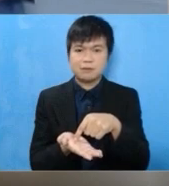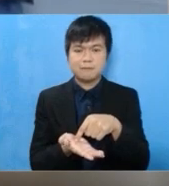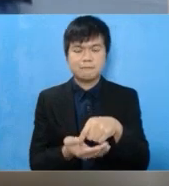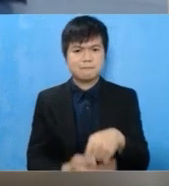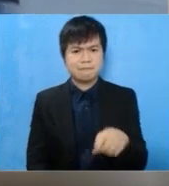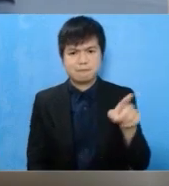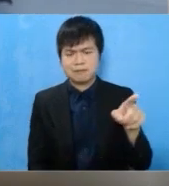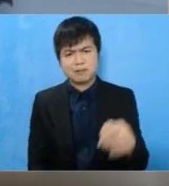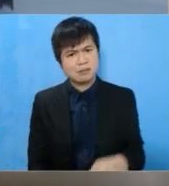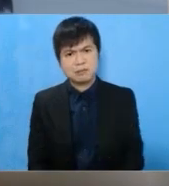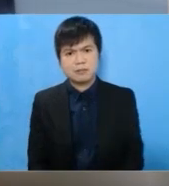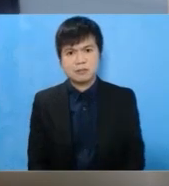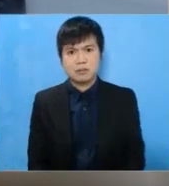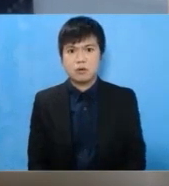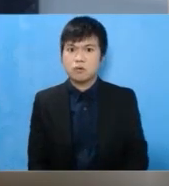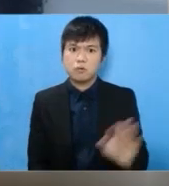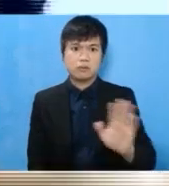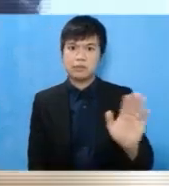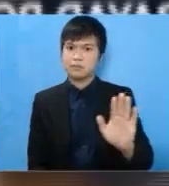huwag naman, sir, ganoon.